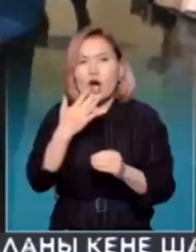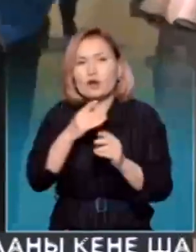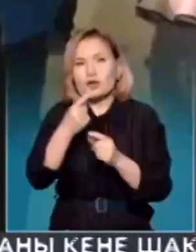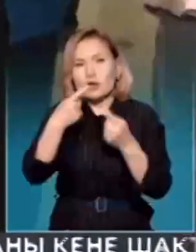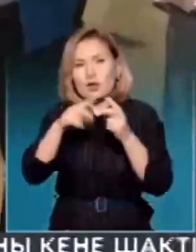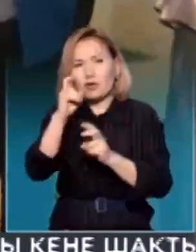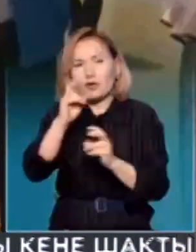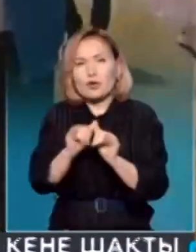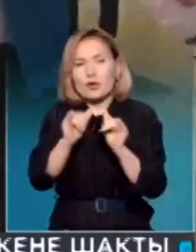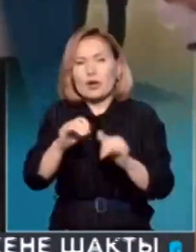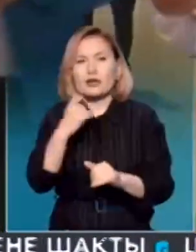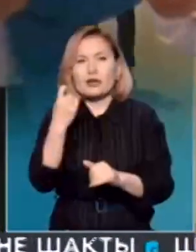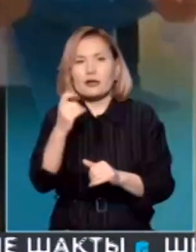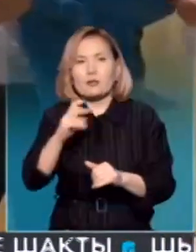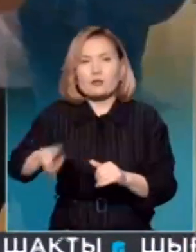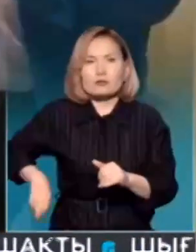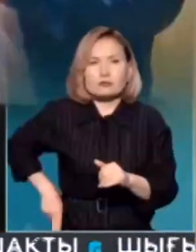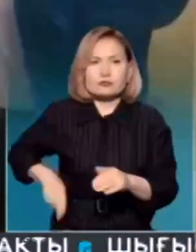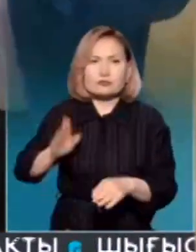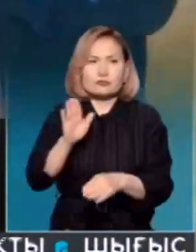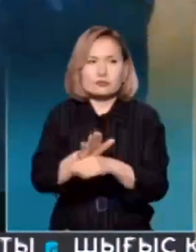химия технопаркіне жүктеледі.